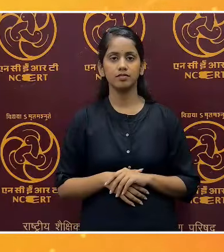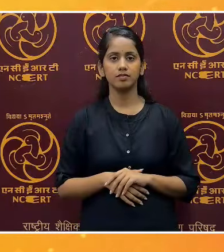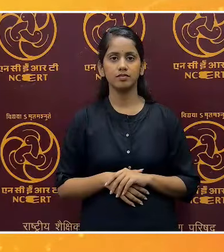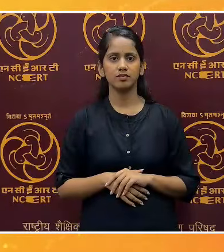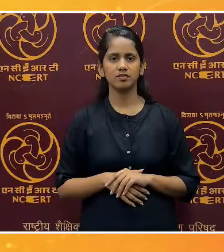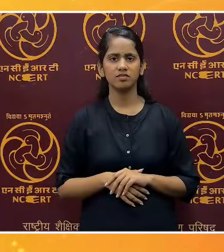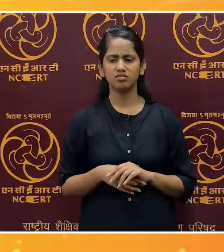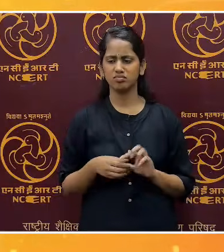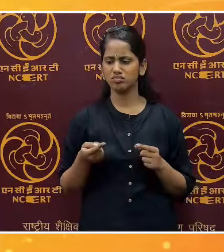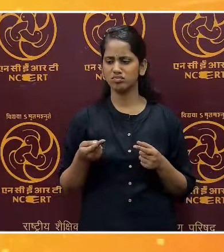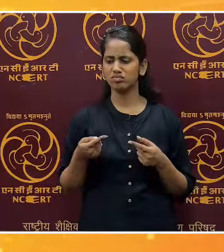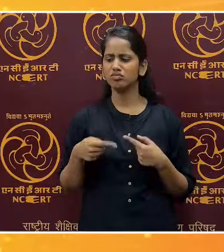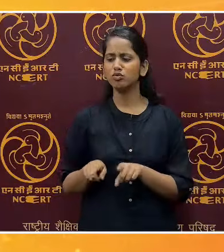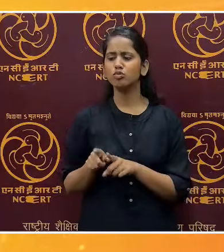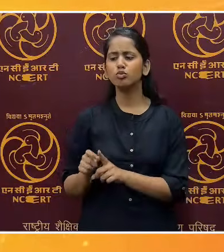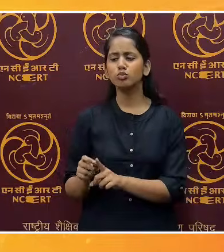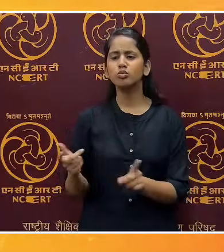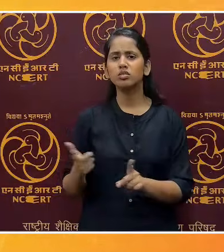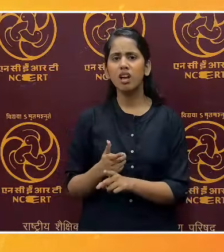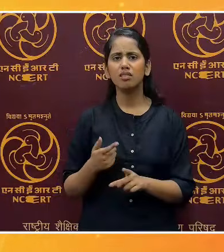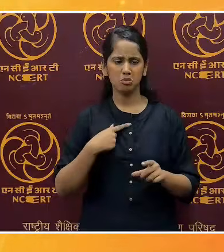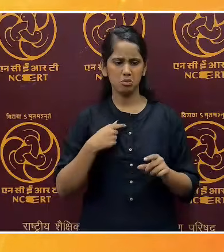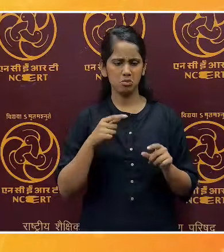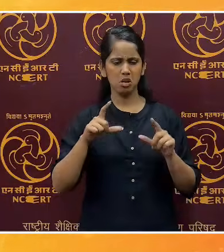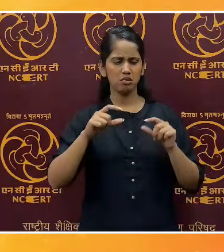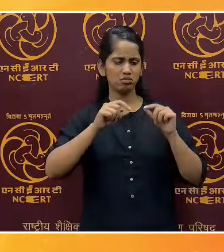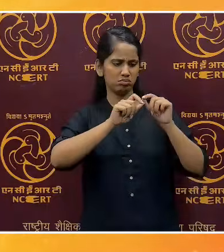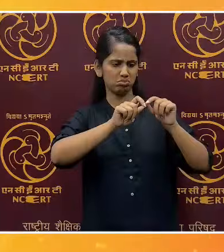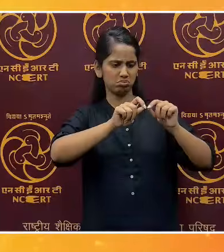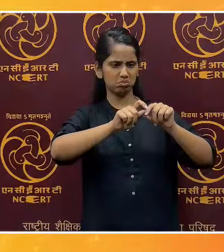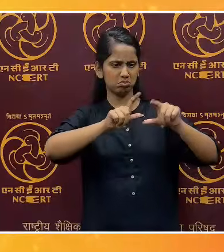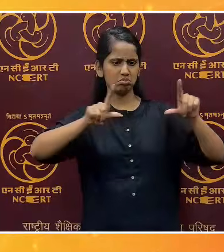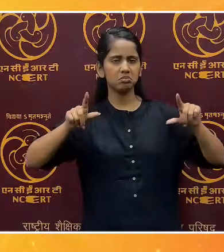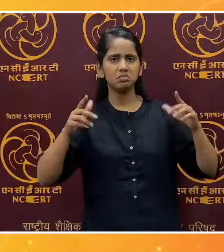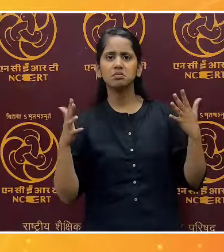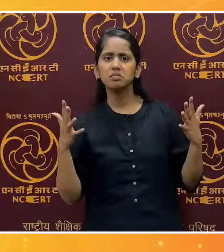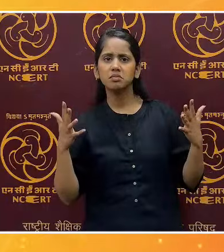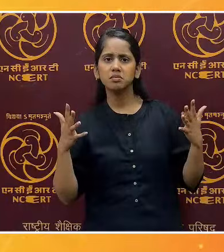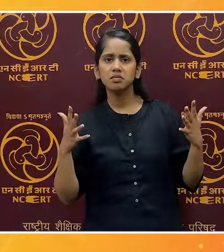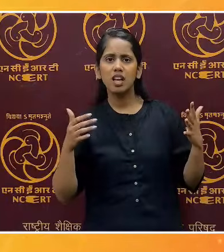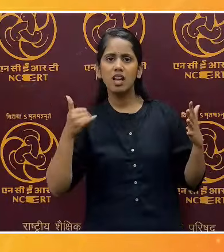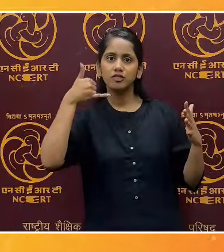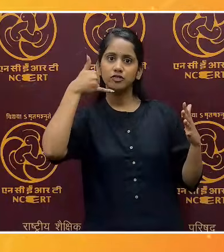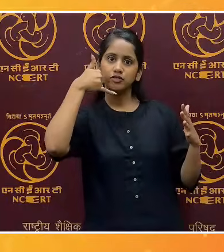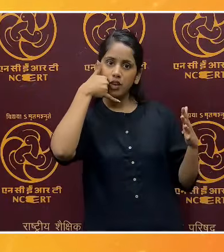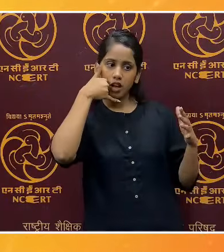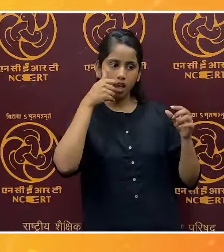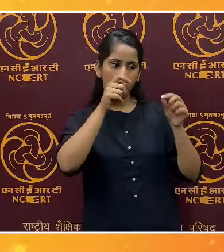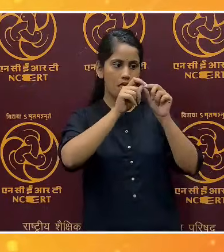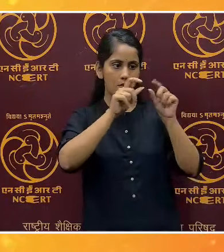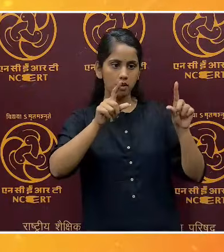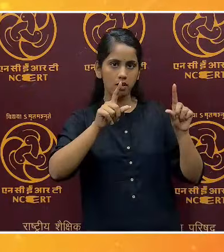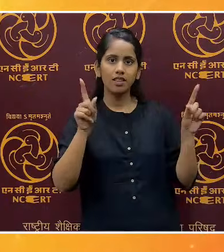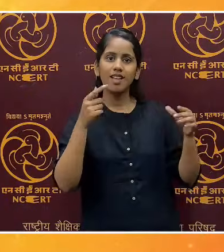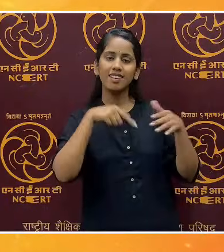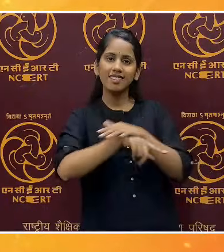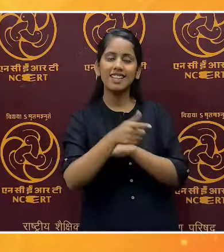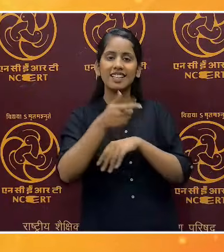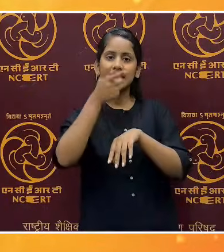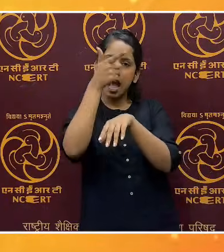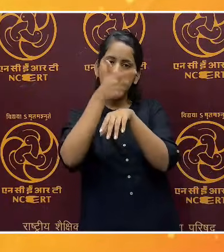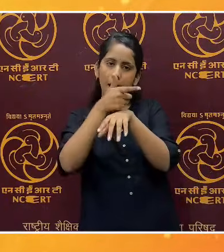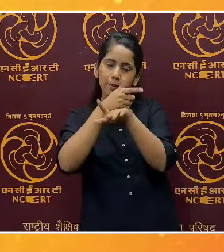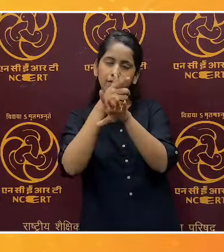ये क्या कर रहा है? ये फोटो तो बड़ी नहीं हो रही। ये फोन की फोटो लाइब्रेरी नहीं है, ये कैमरे से ली हुई फोटो